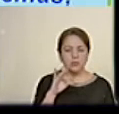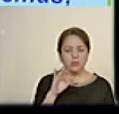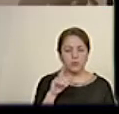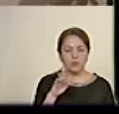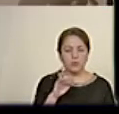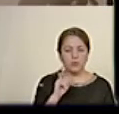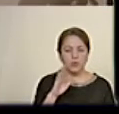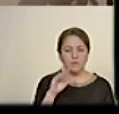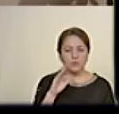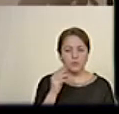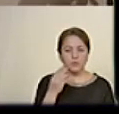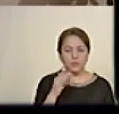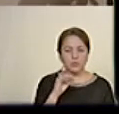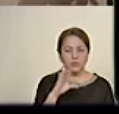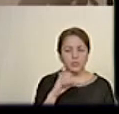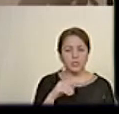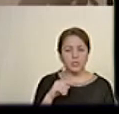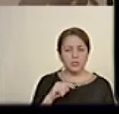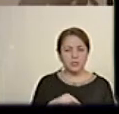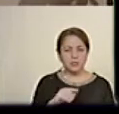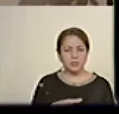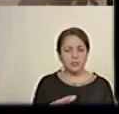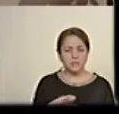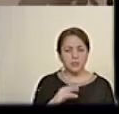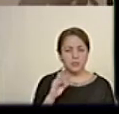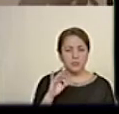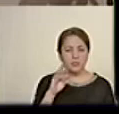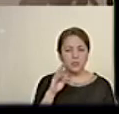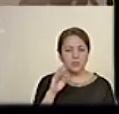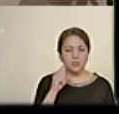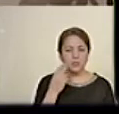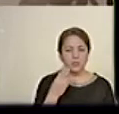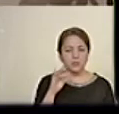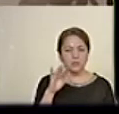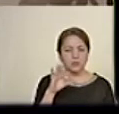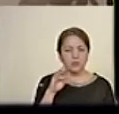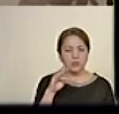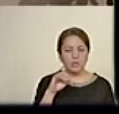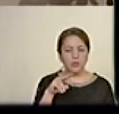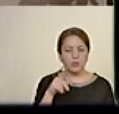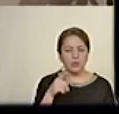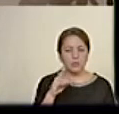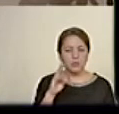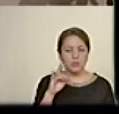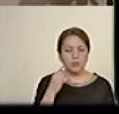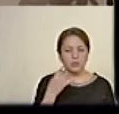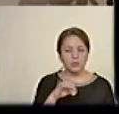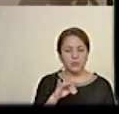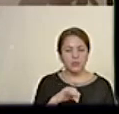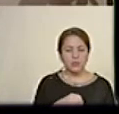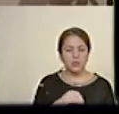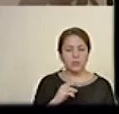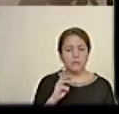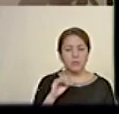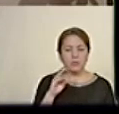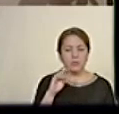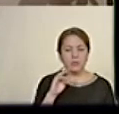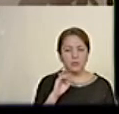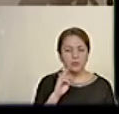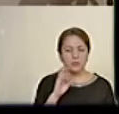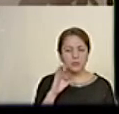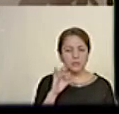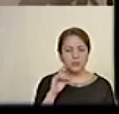Растрогавшись – тасырланып. Нерациональный – мантыксыз. Экологический климат